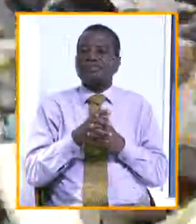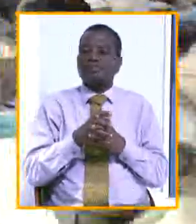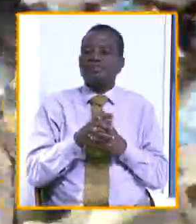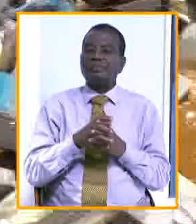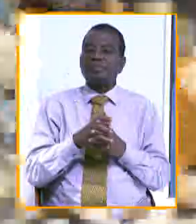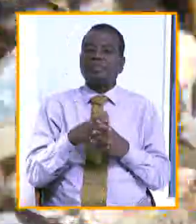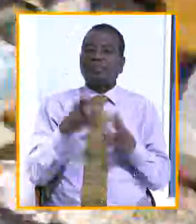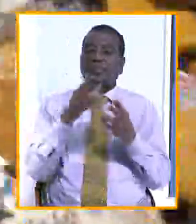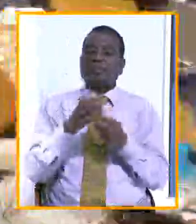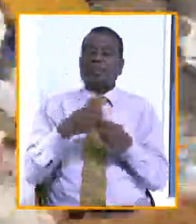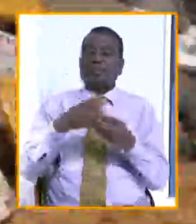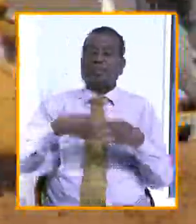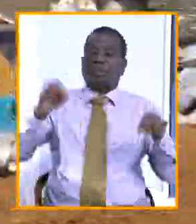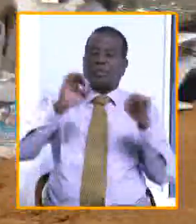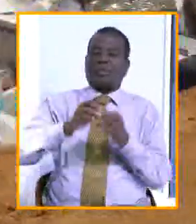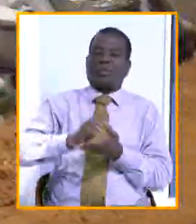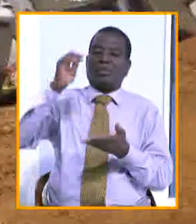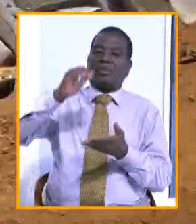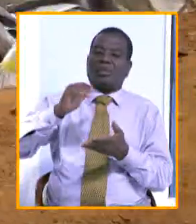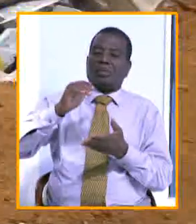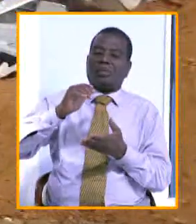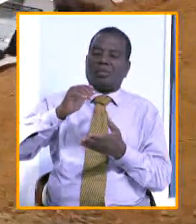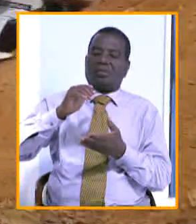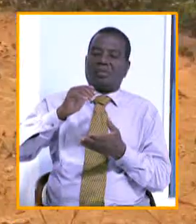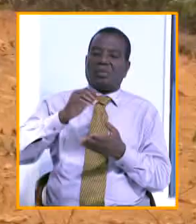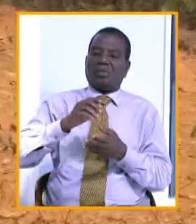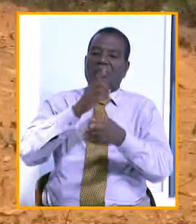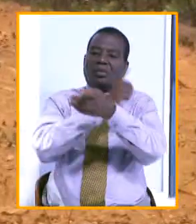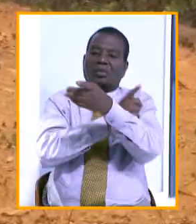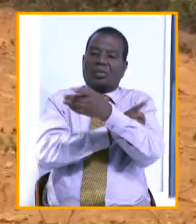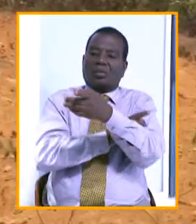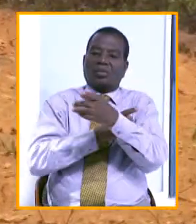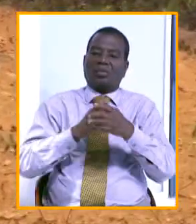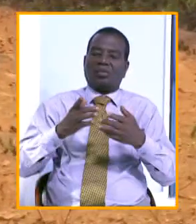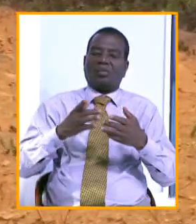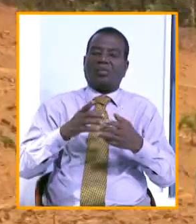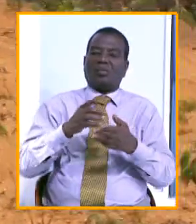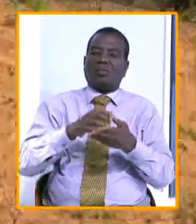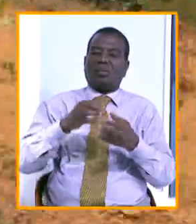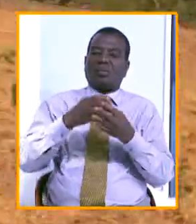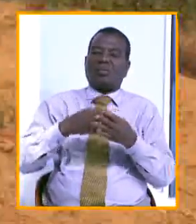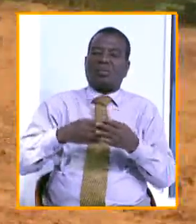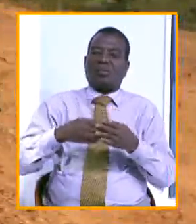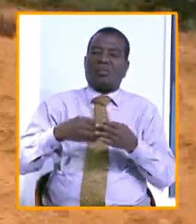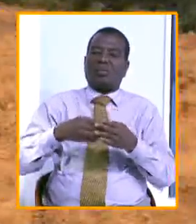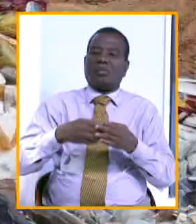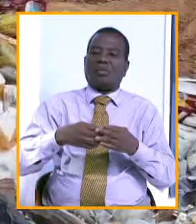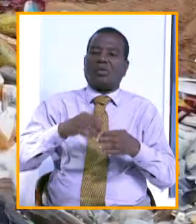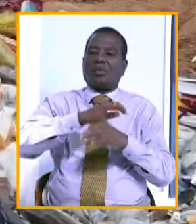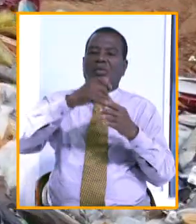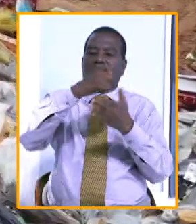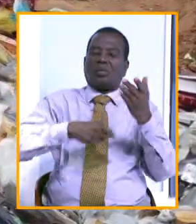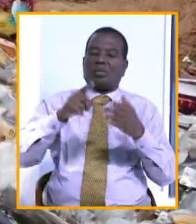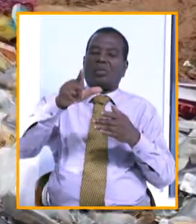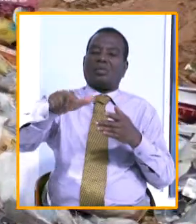Une importante quantité de drogue et des médicaments de qualité inférieure et falsifiés d'une valeur de plus de 25 millions de francs